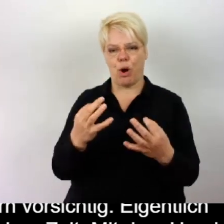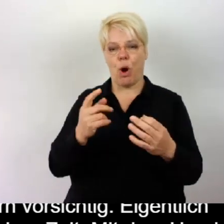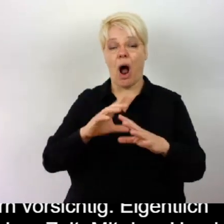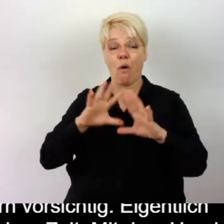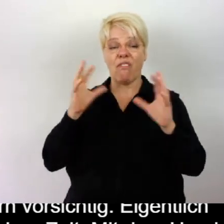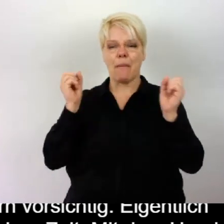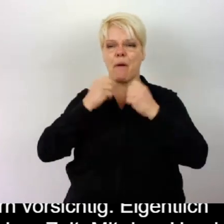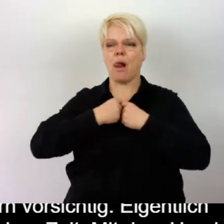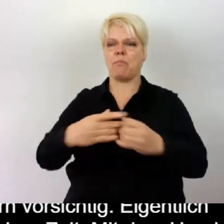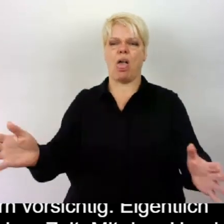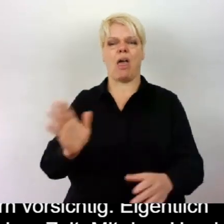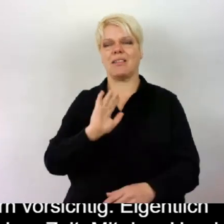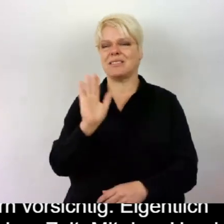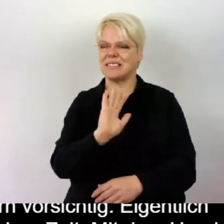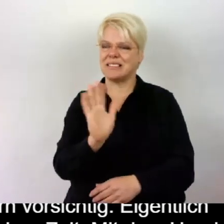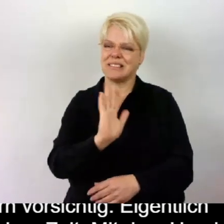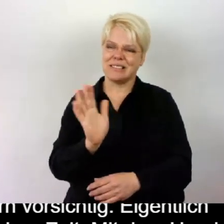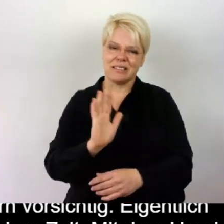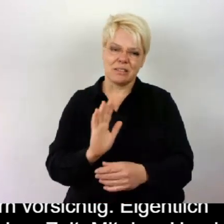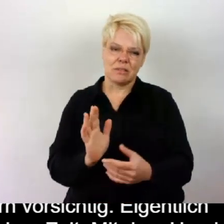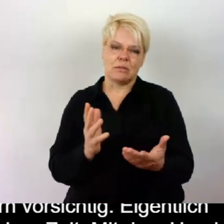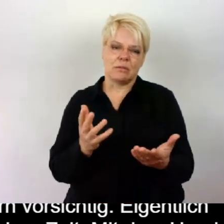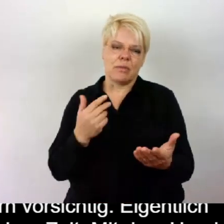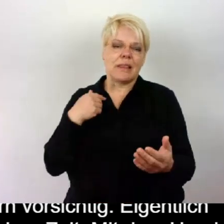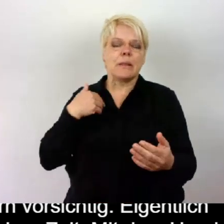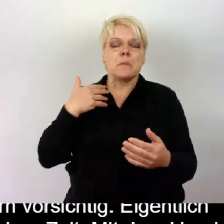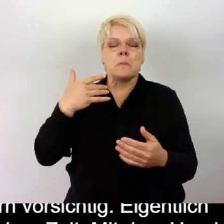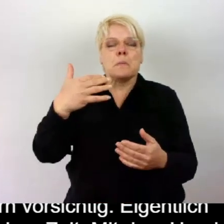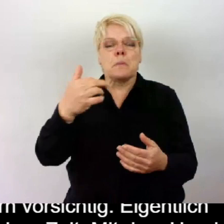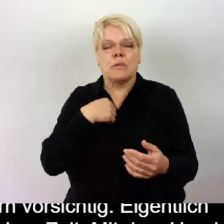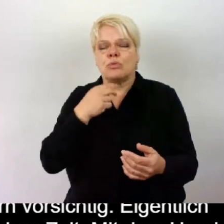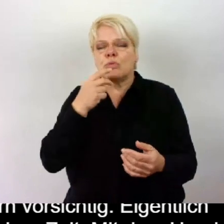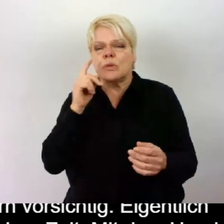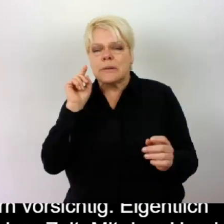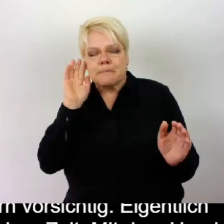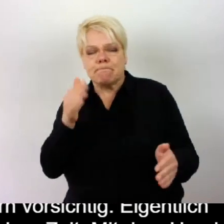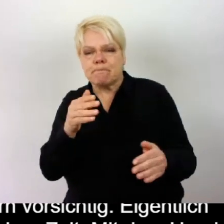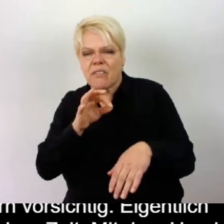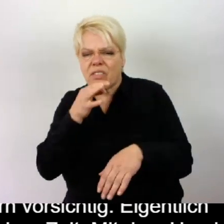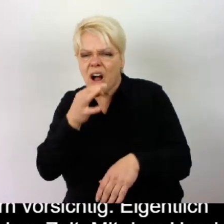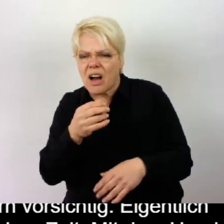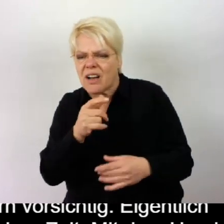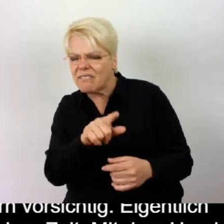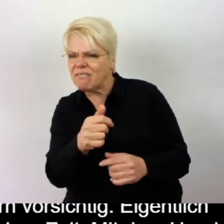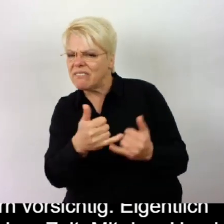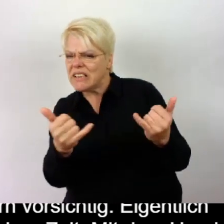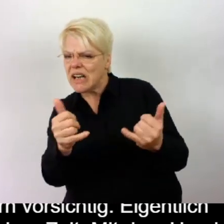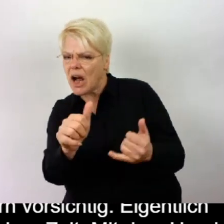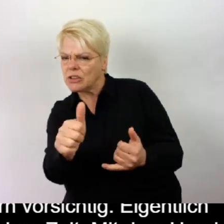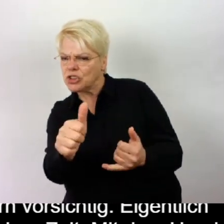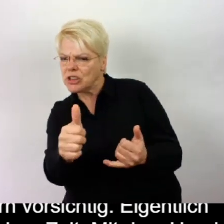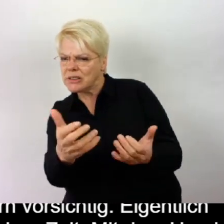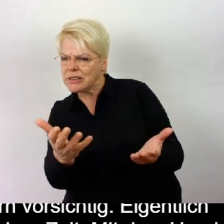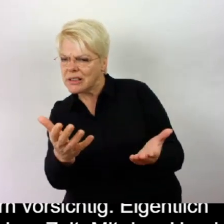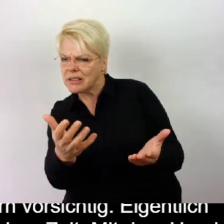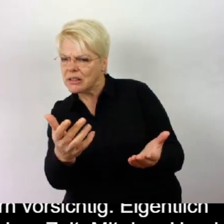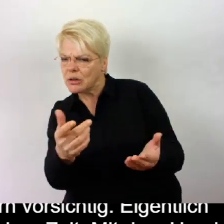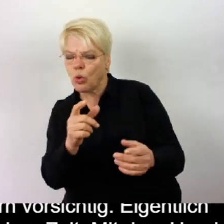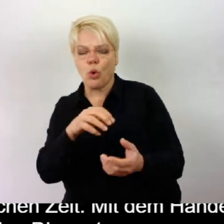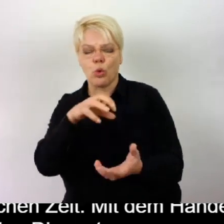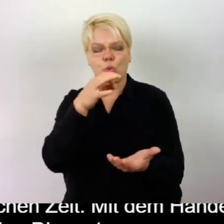Beispiel, wenn ich das sagen darf, weil wir hier Kunstexperten zusammensitzen. Wir wurden am Freitag vor dem